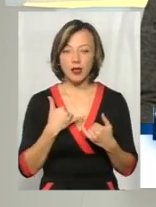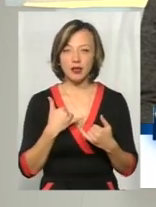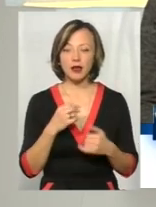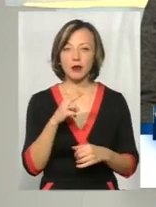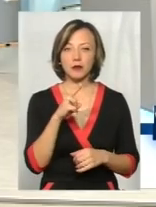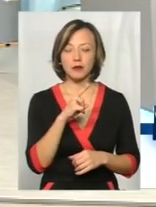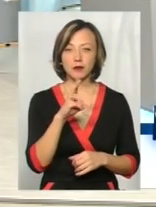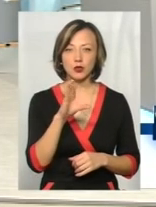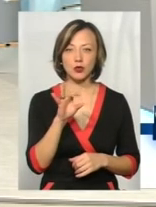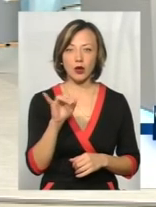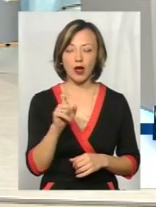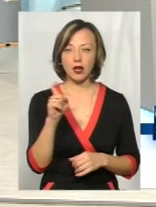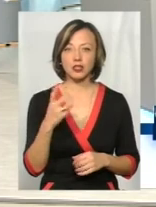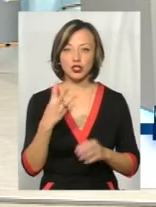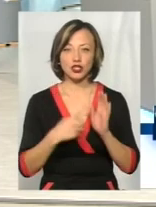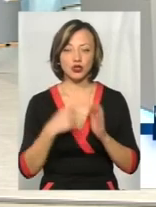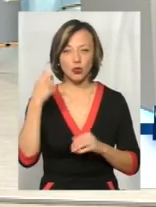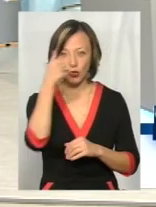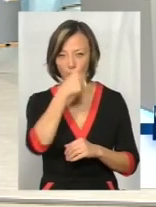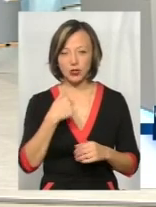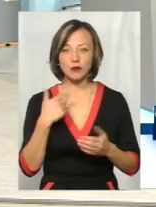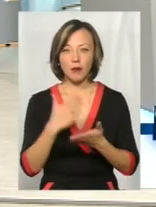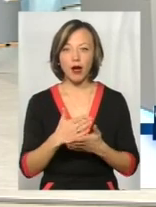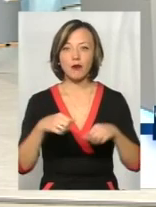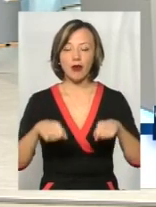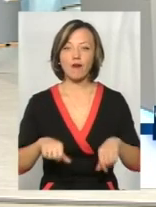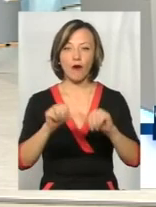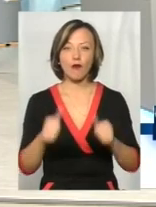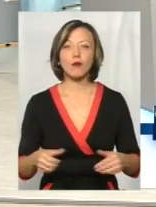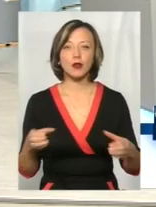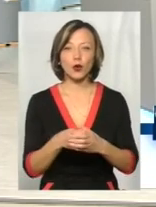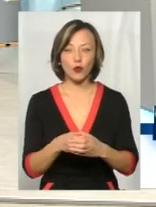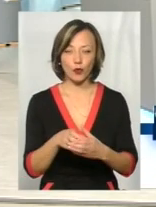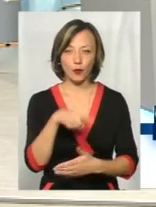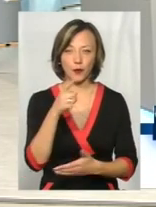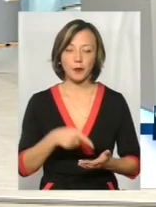псоріаз 36 років. Чи маю право я оформити групу?